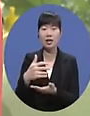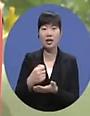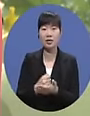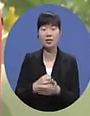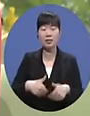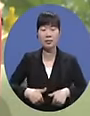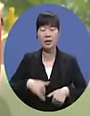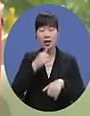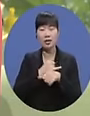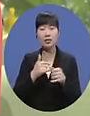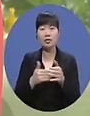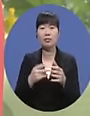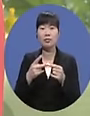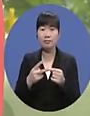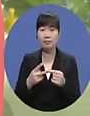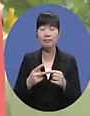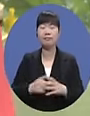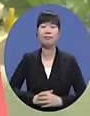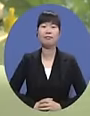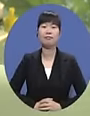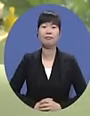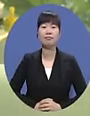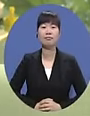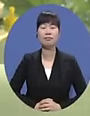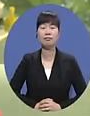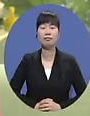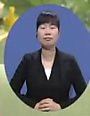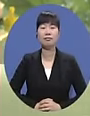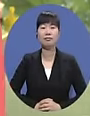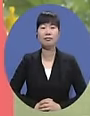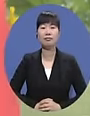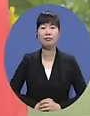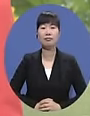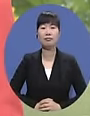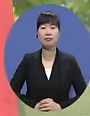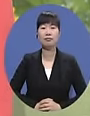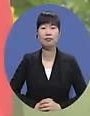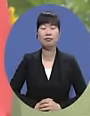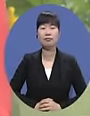필요가 있을 것 같고요. 자, 두 번째 사연 또 알려드릴게요.